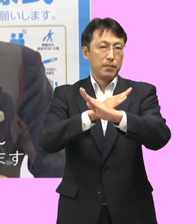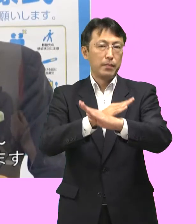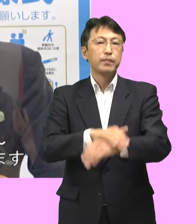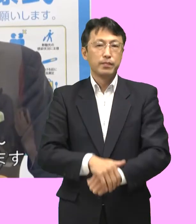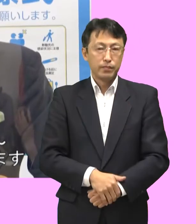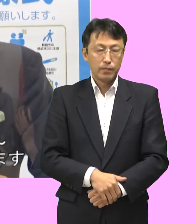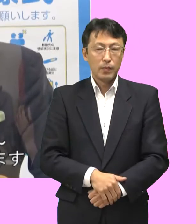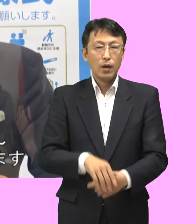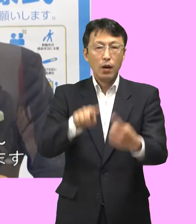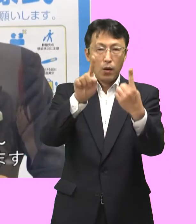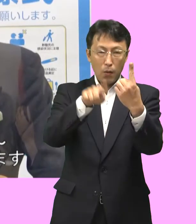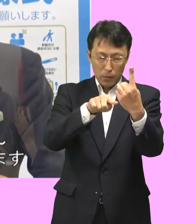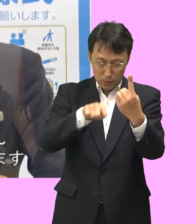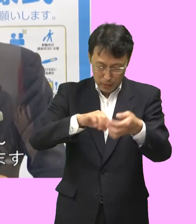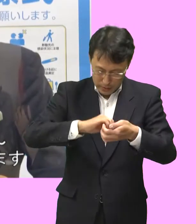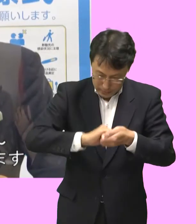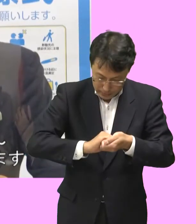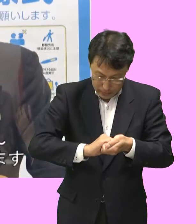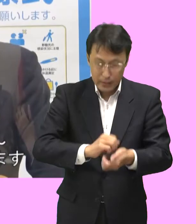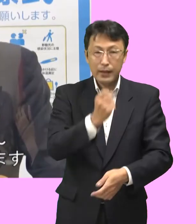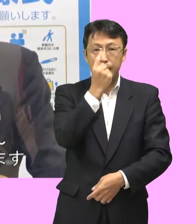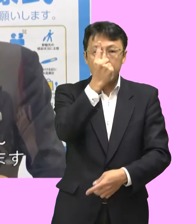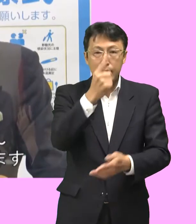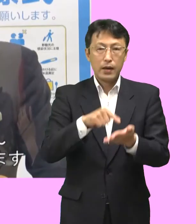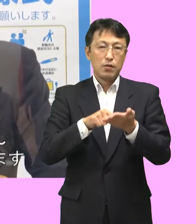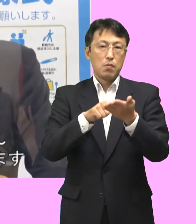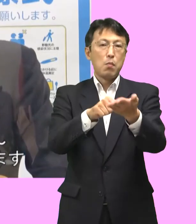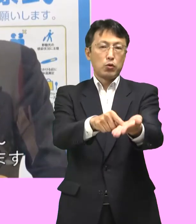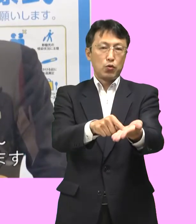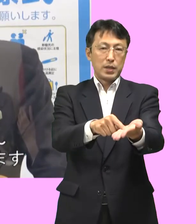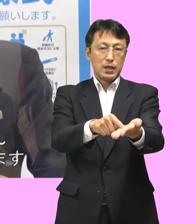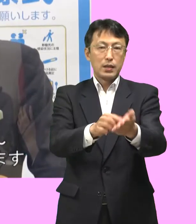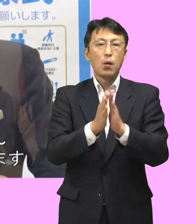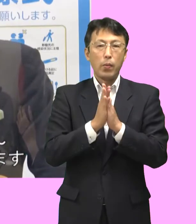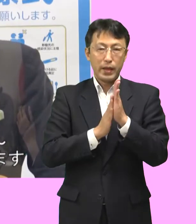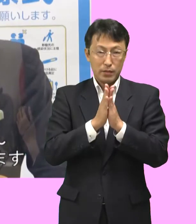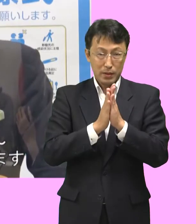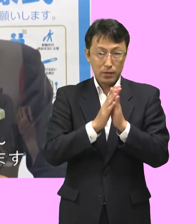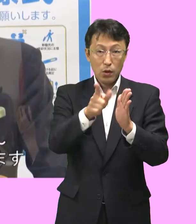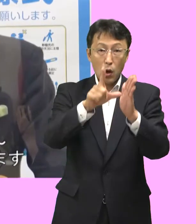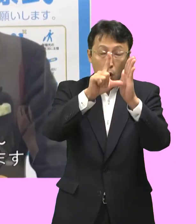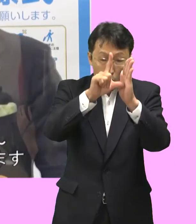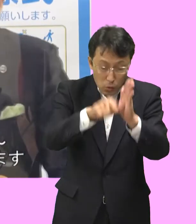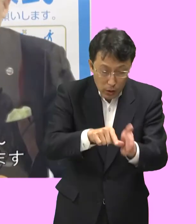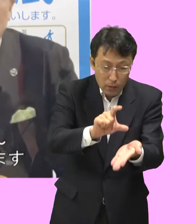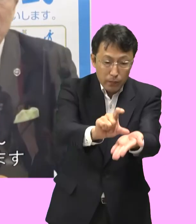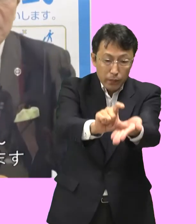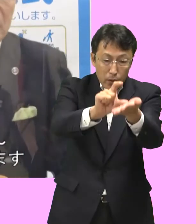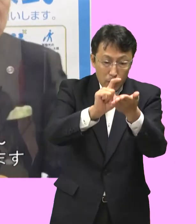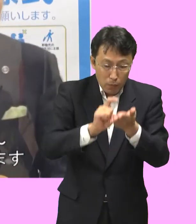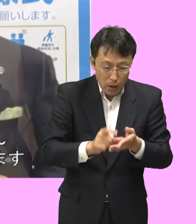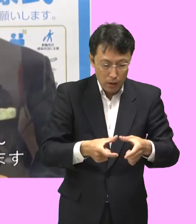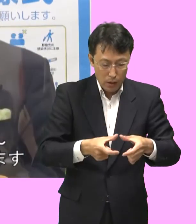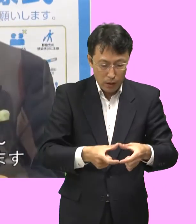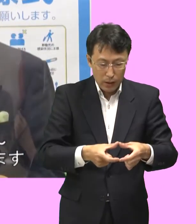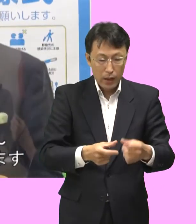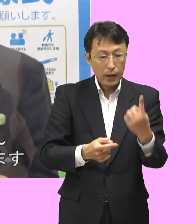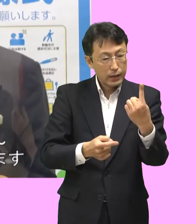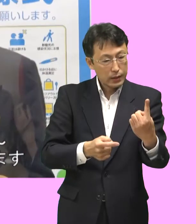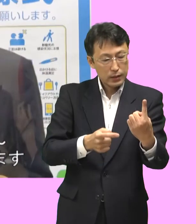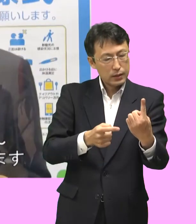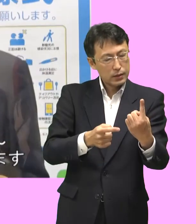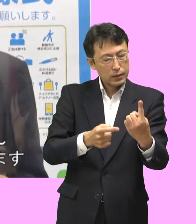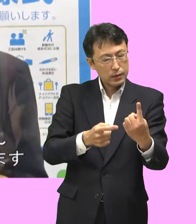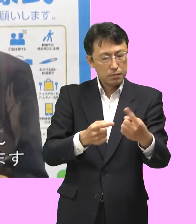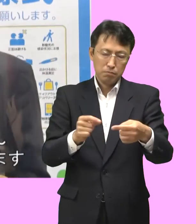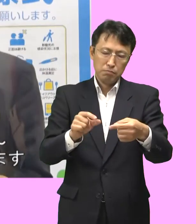回の申し込みで、1セットから3セット、申し込むことが可能です。まあ、ご自身の、使いたい、利